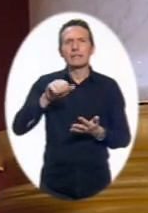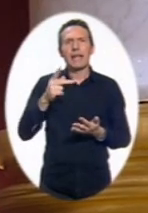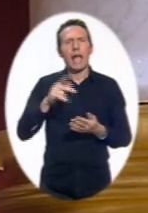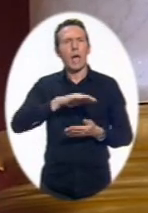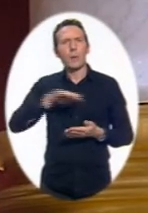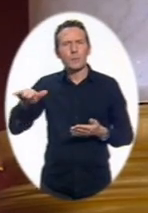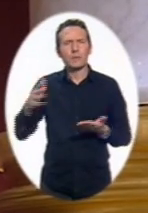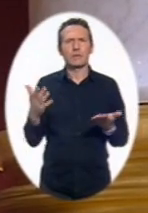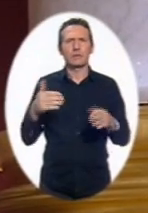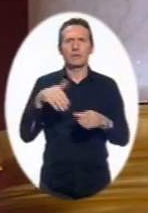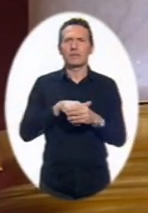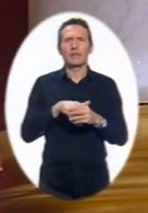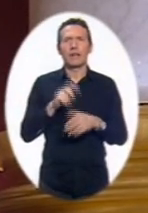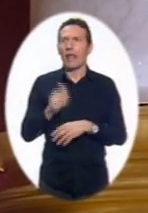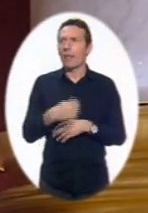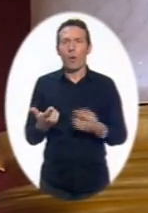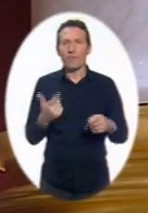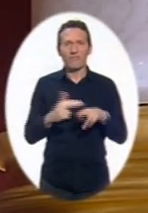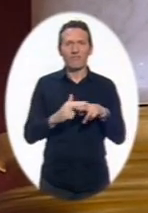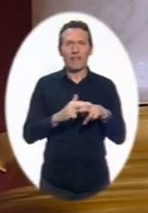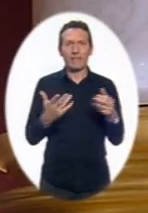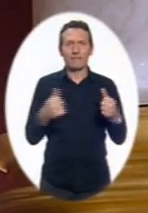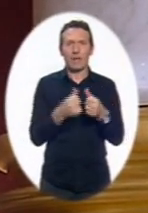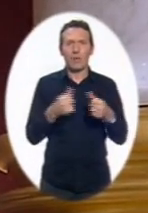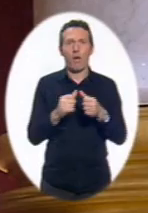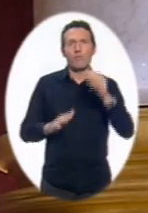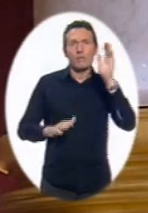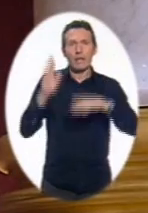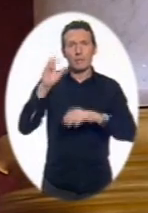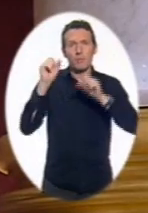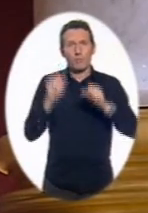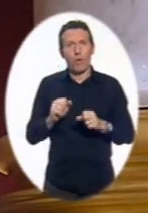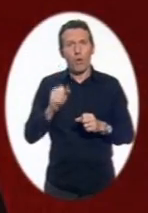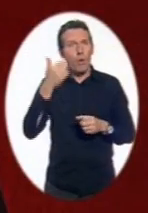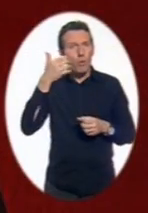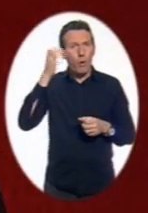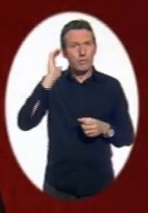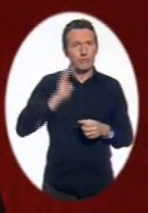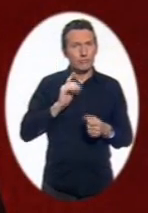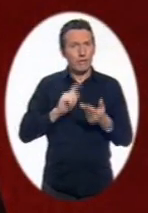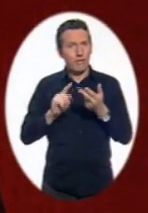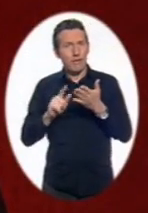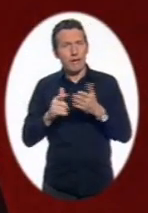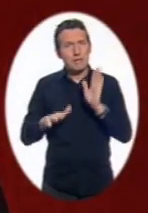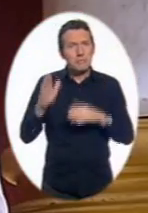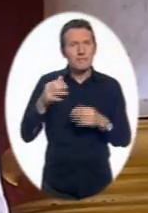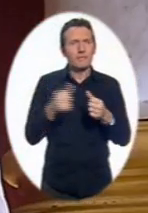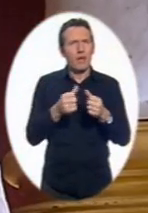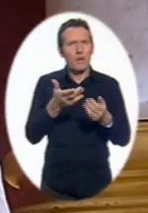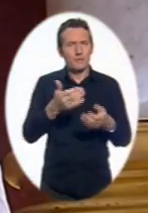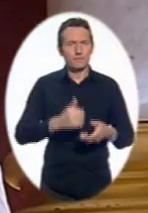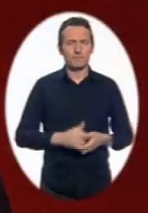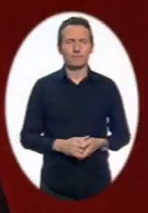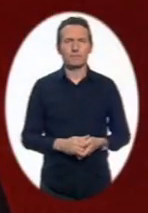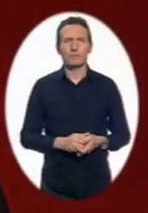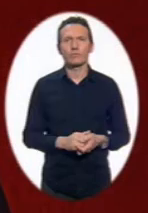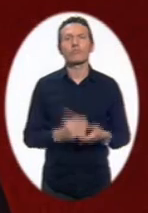jeu la nature à horreur du vide on parle de la candidature supposée de Martine auré il y a des appels du pied en tout cas qu'est-ce que vous dites vous moi